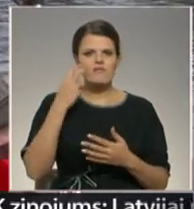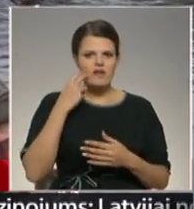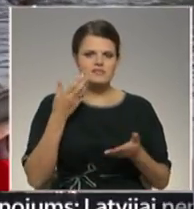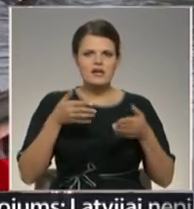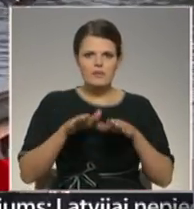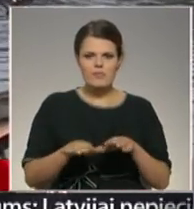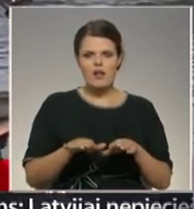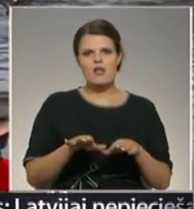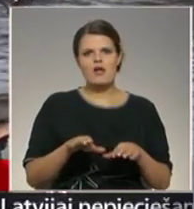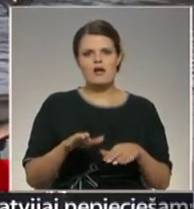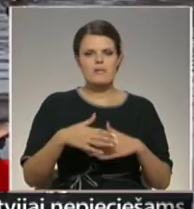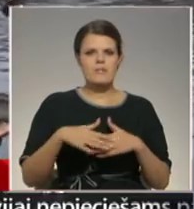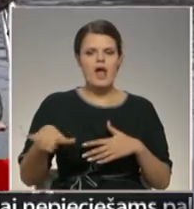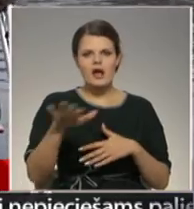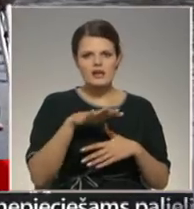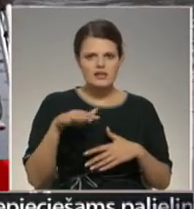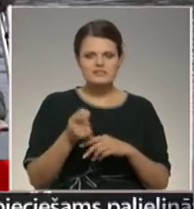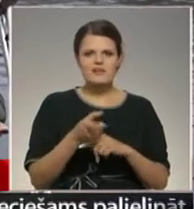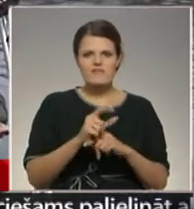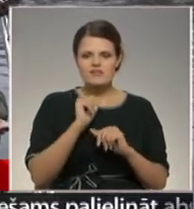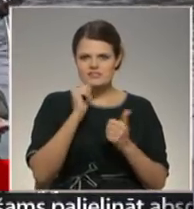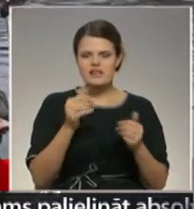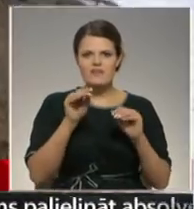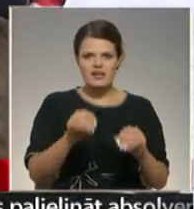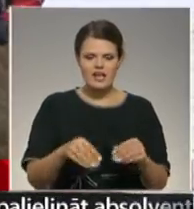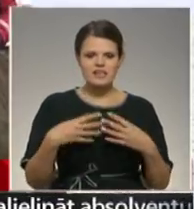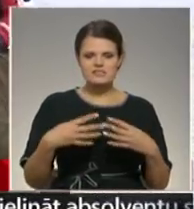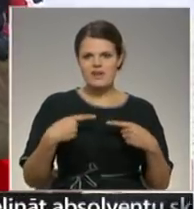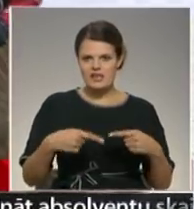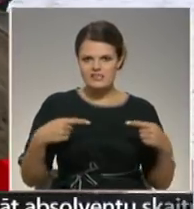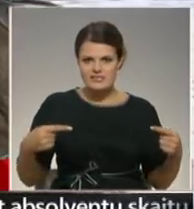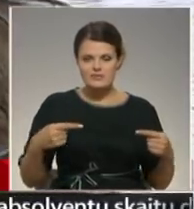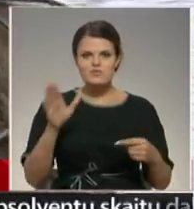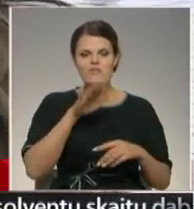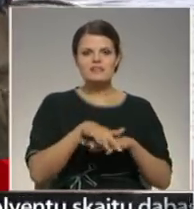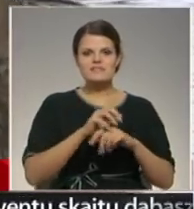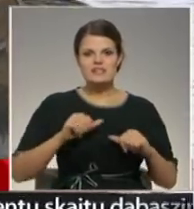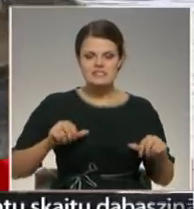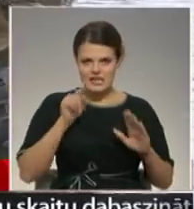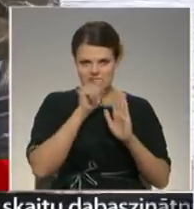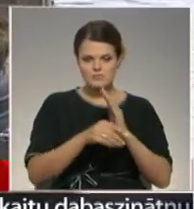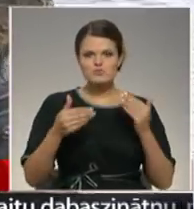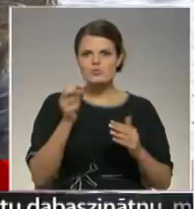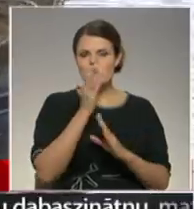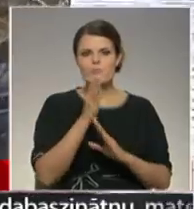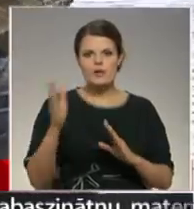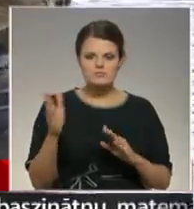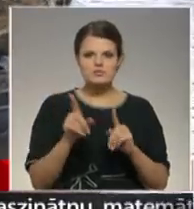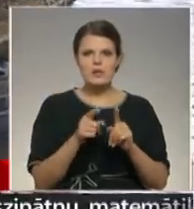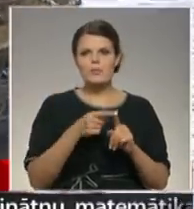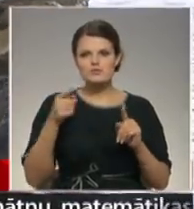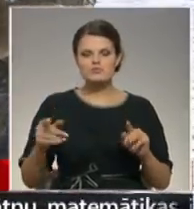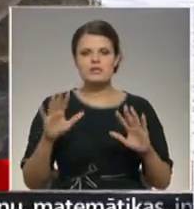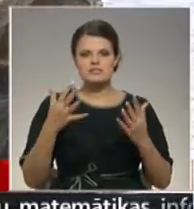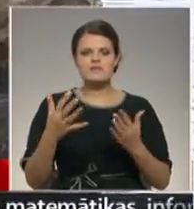paliek vīri arī piekrastē, lai es nevaru ielikt uz zvejas rīks. Valsts vidas dienesta inspektoriem šopēcpusdien tai pašā Ventas posmā